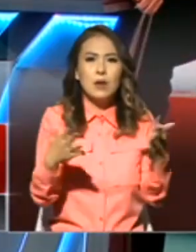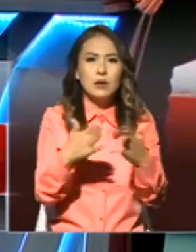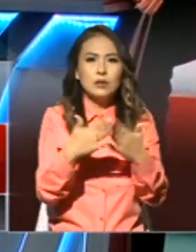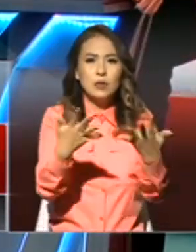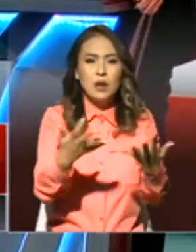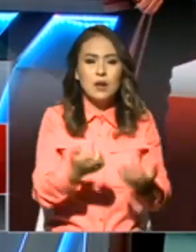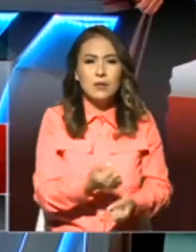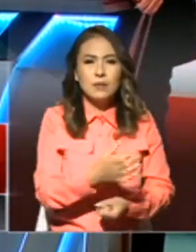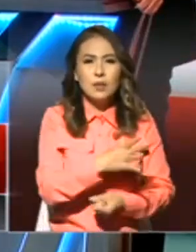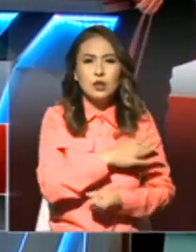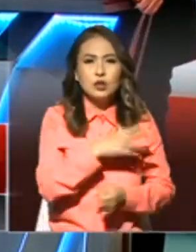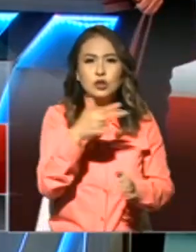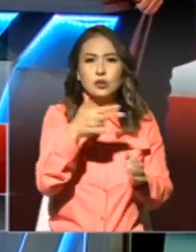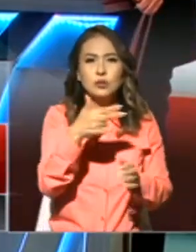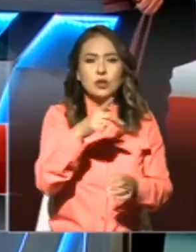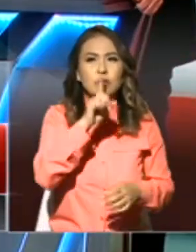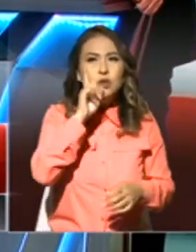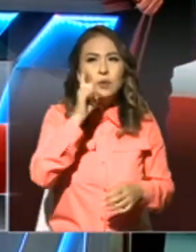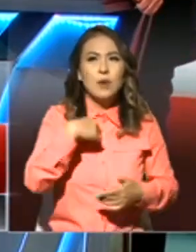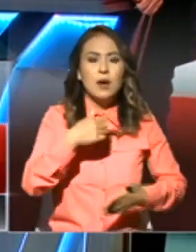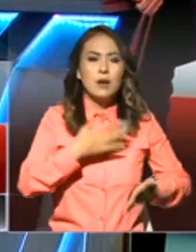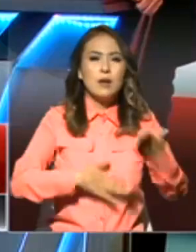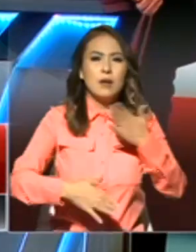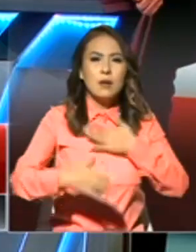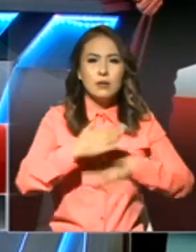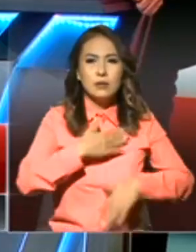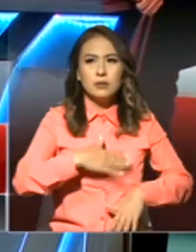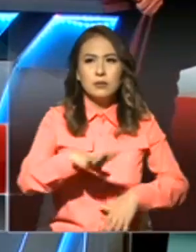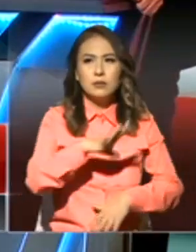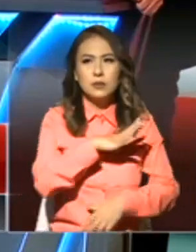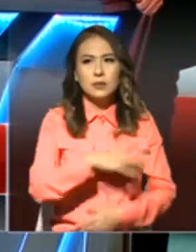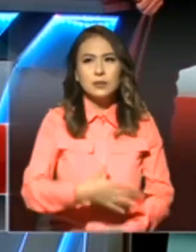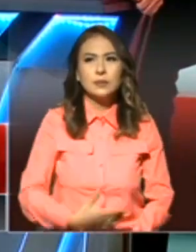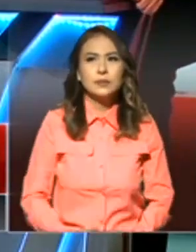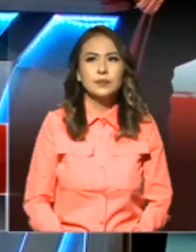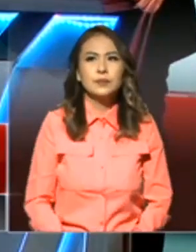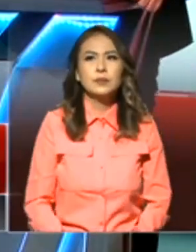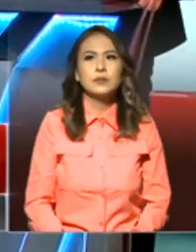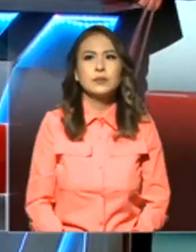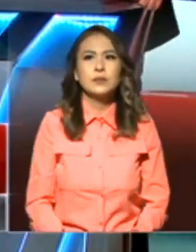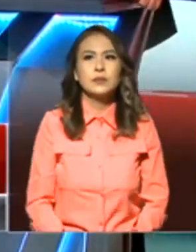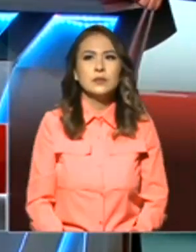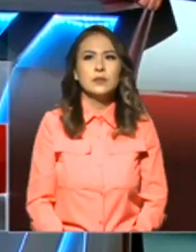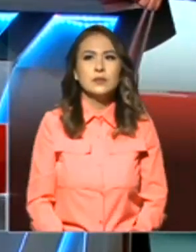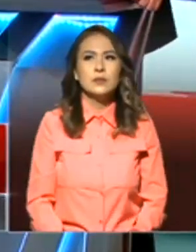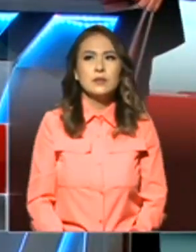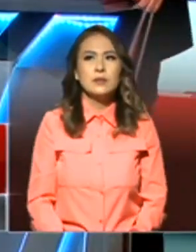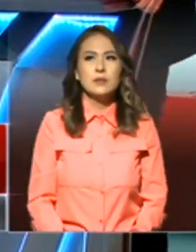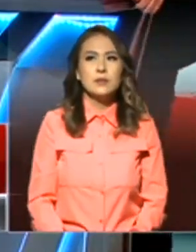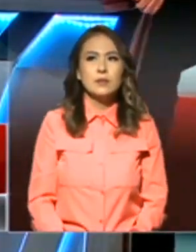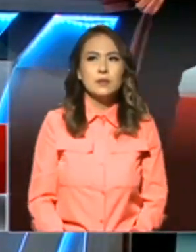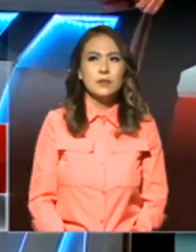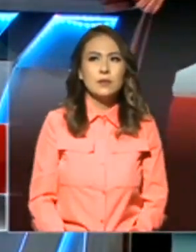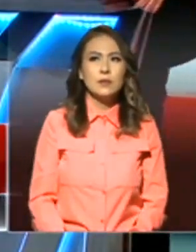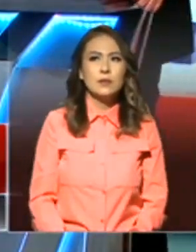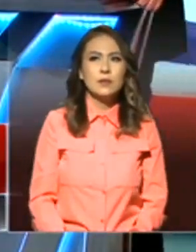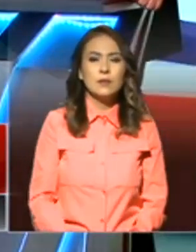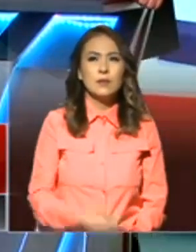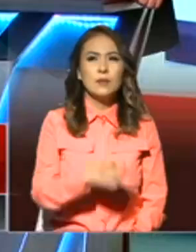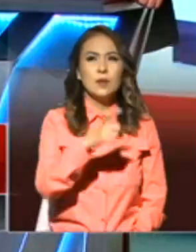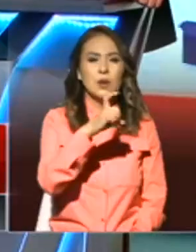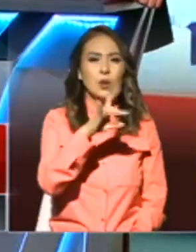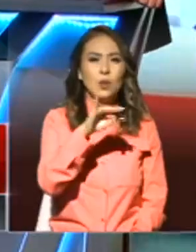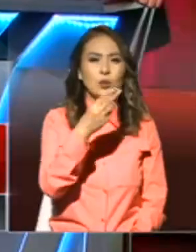Сол 3000 жастың ішінде мен қуанатын едім, егер де олар жақсы жерде жоқ көпшілігі. Олар анау Хрущевтан барып алды. Сол